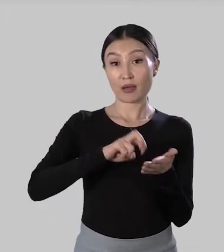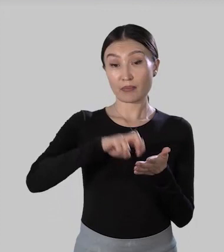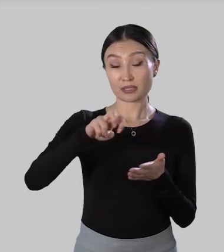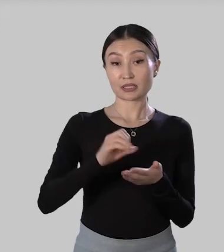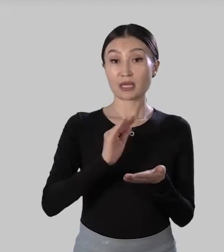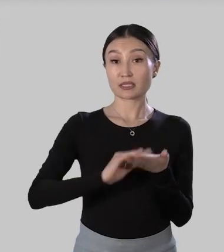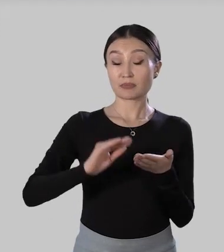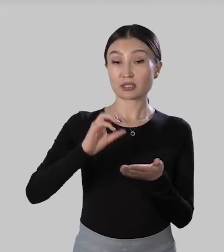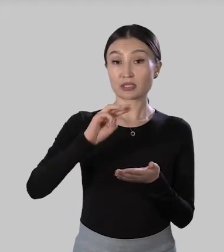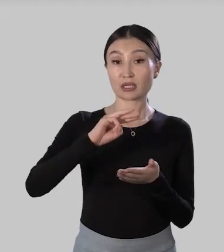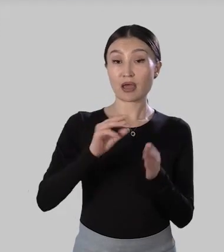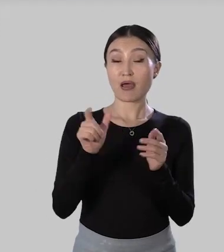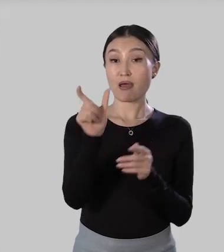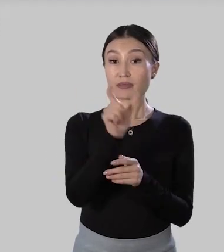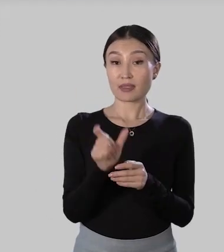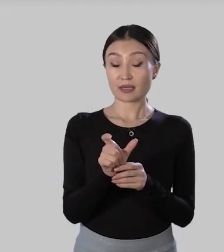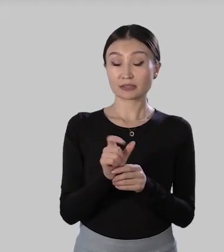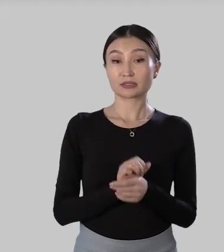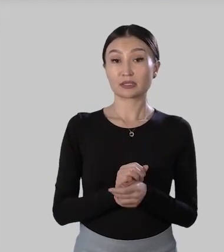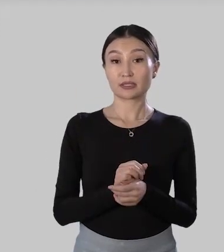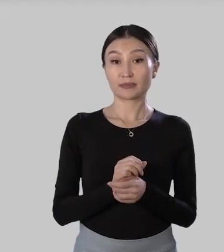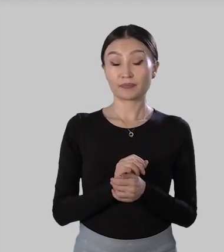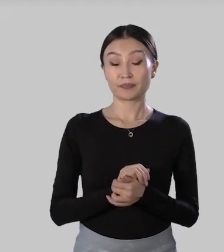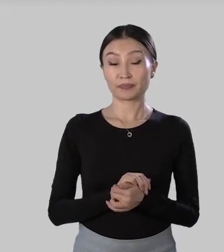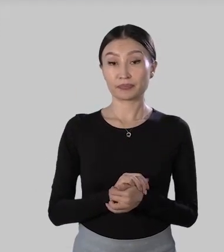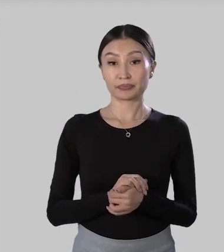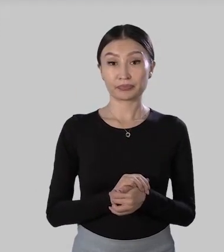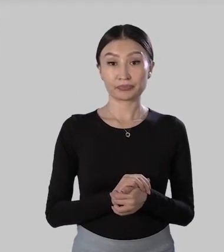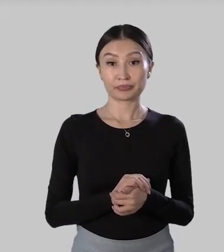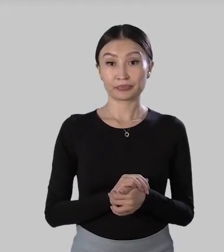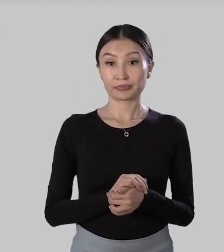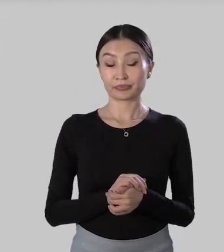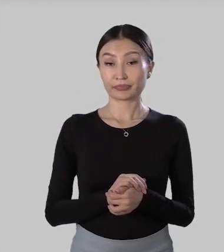Запишите текст, выдерживая композицию письма.